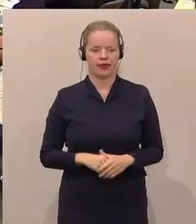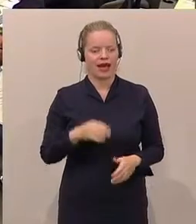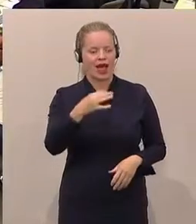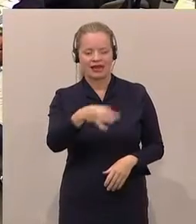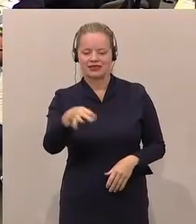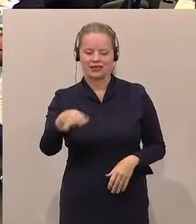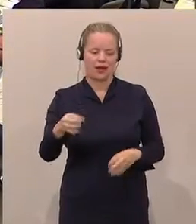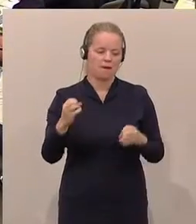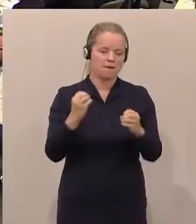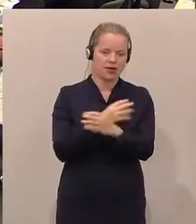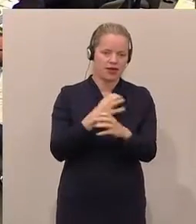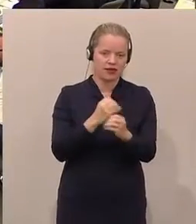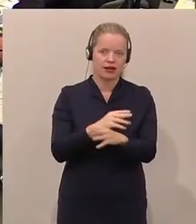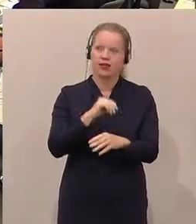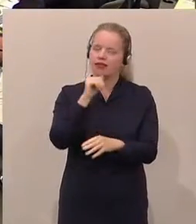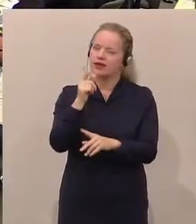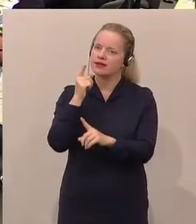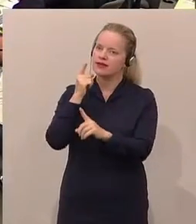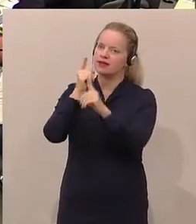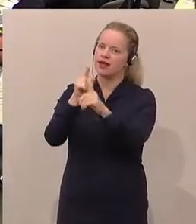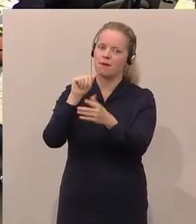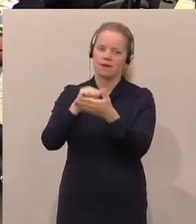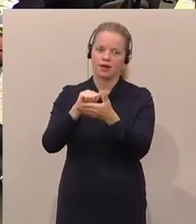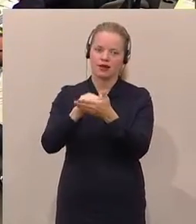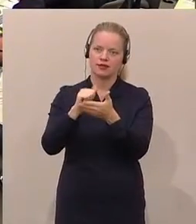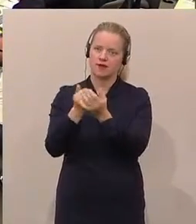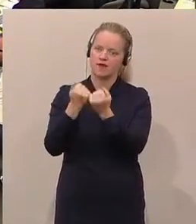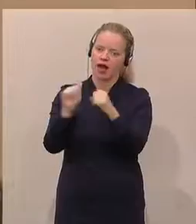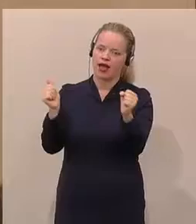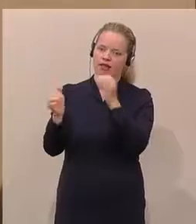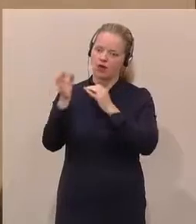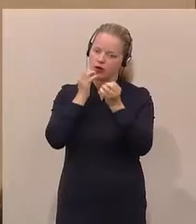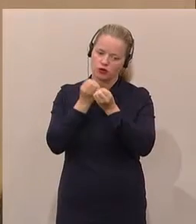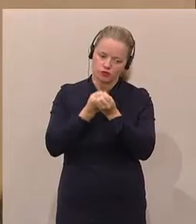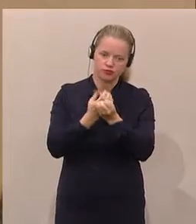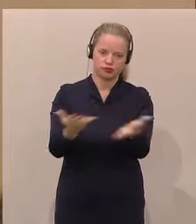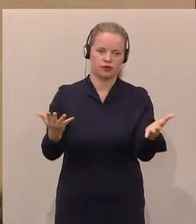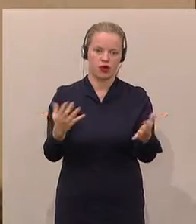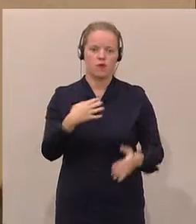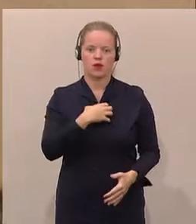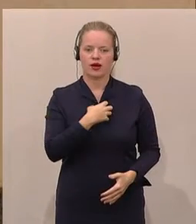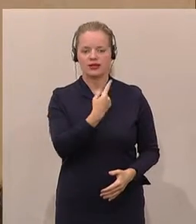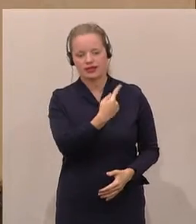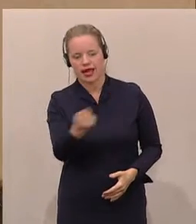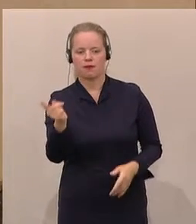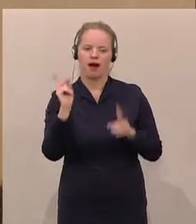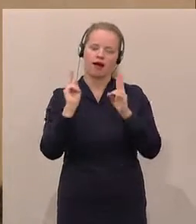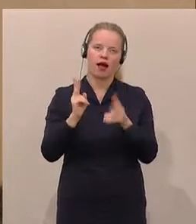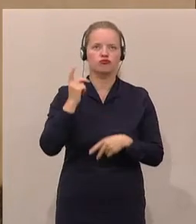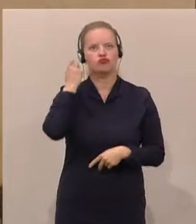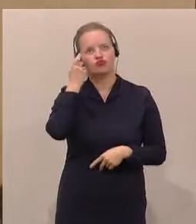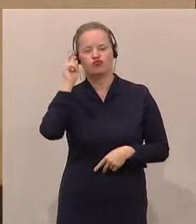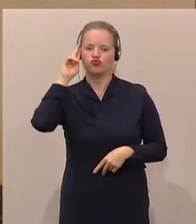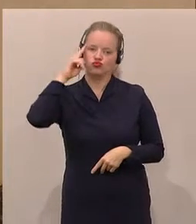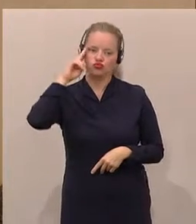nicht im Sinne der Pressefreiheit eine Information an die Bürger geben, dass sie die Bürger eine Meinung bilden können. Nein,